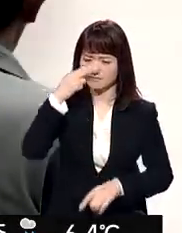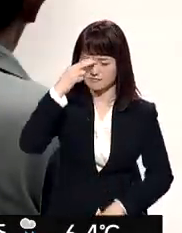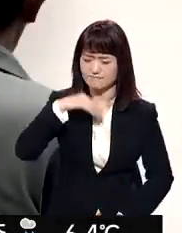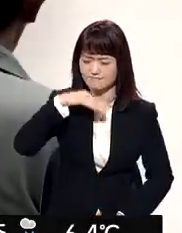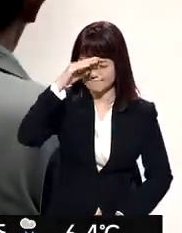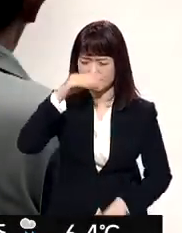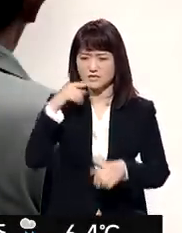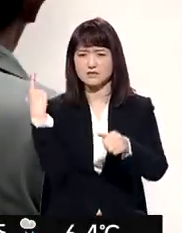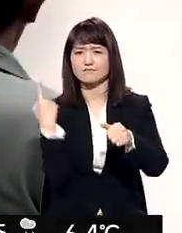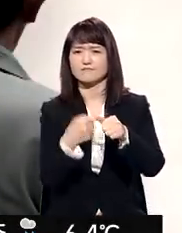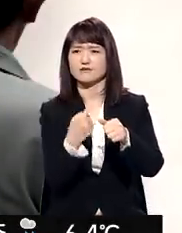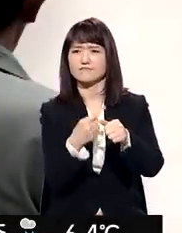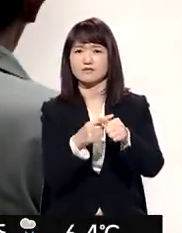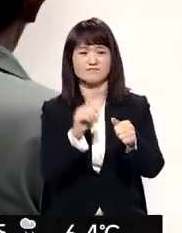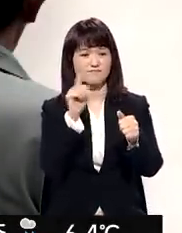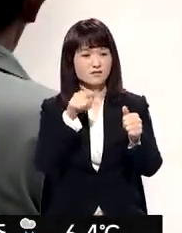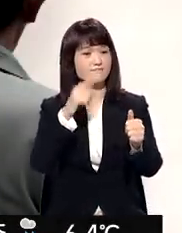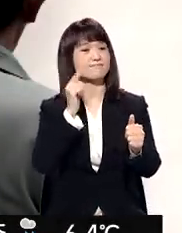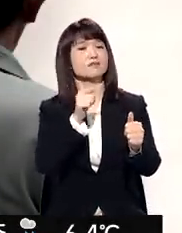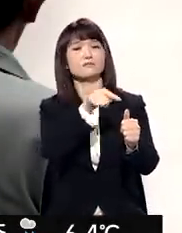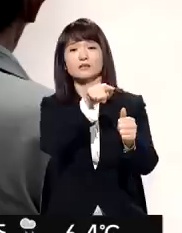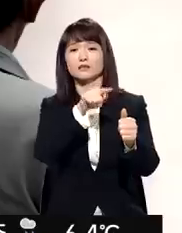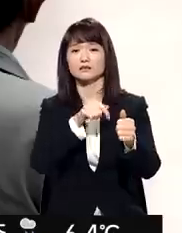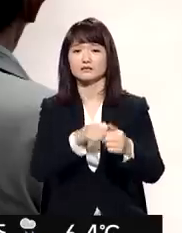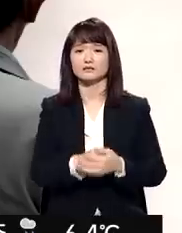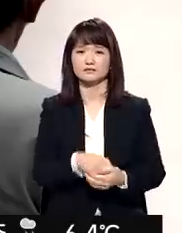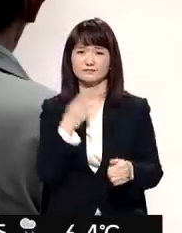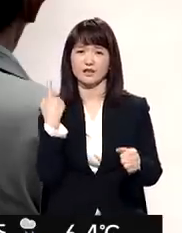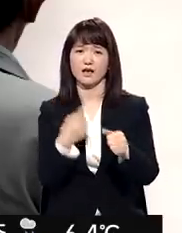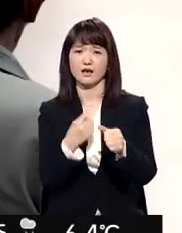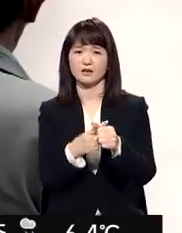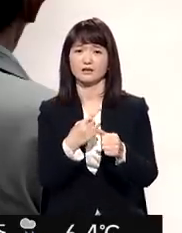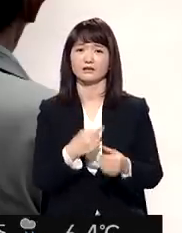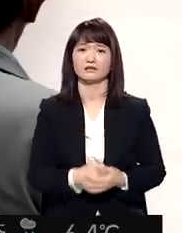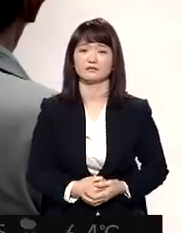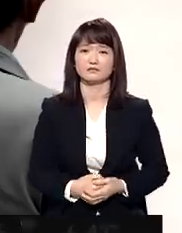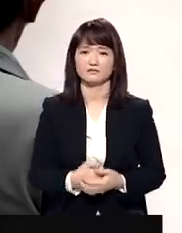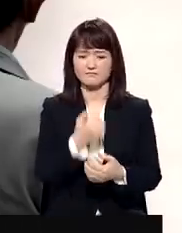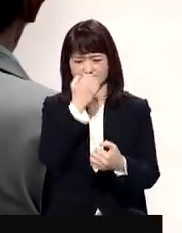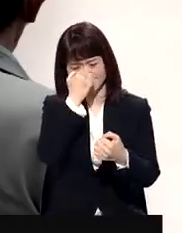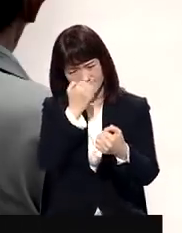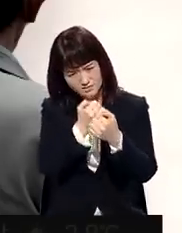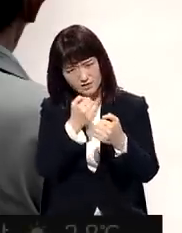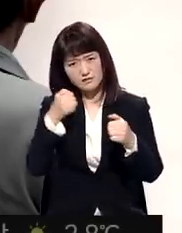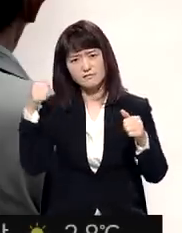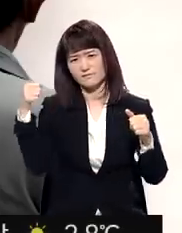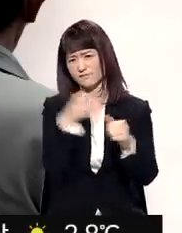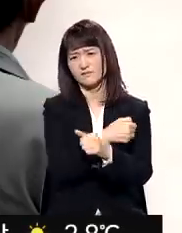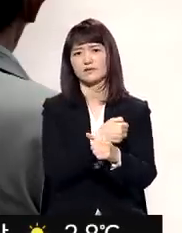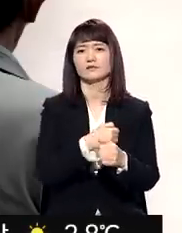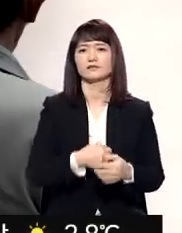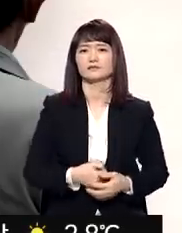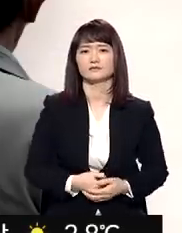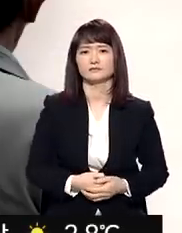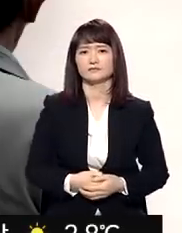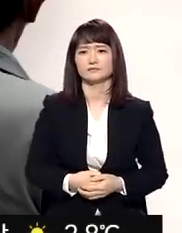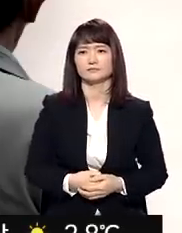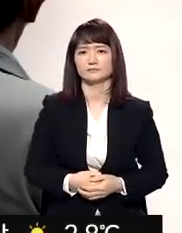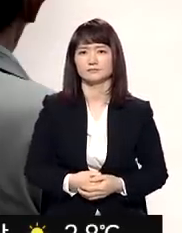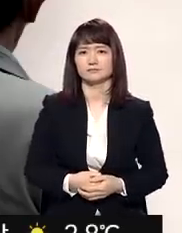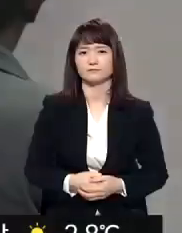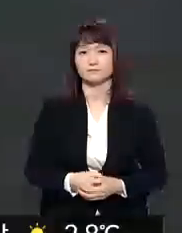겁니다 욕을 하면서 뭘 그렇게 하면 안 돼 하면서 욕을 하고요 무차별로 폭행을 했고요 그